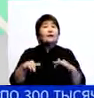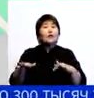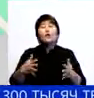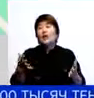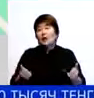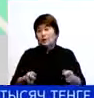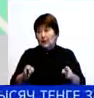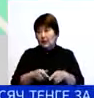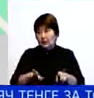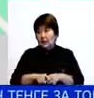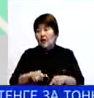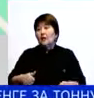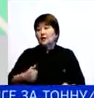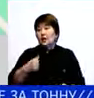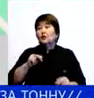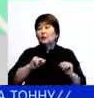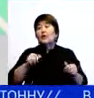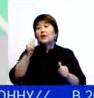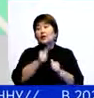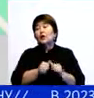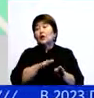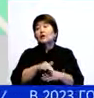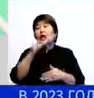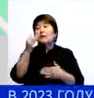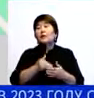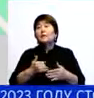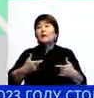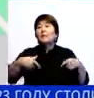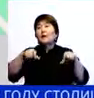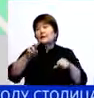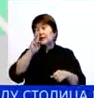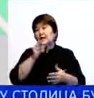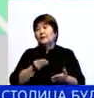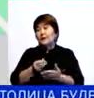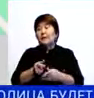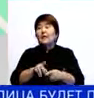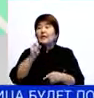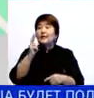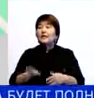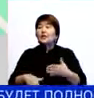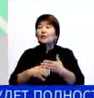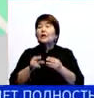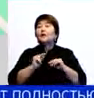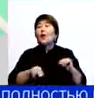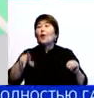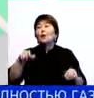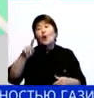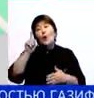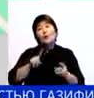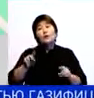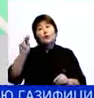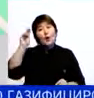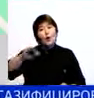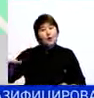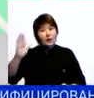Принят закон о статусе педагога. Ежегодно реализуются программы по повышению заработной платы и социальной поддержки учителей. Уверена, что